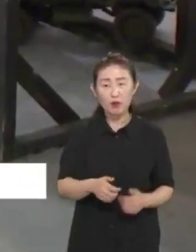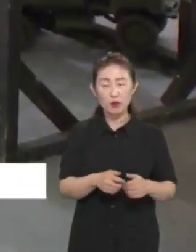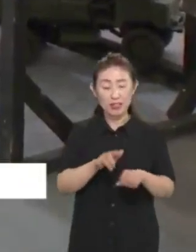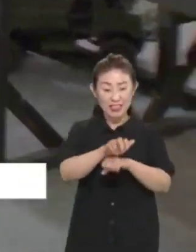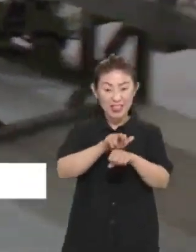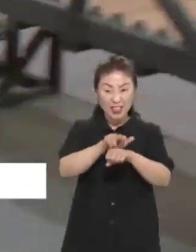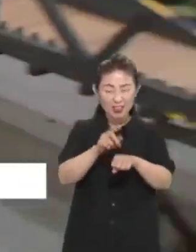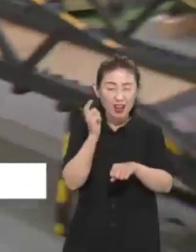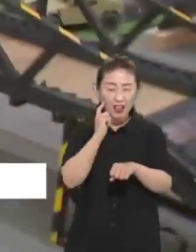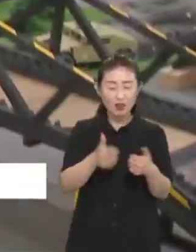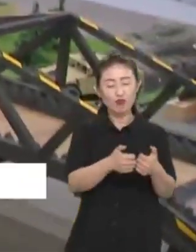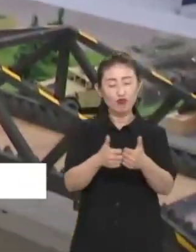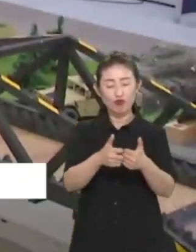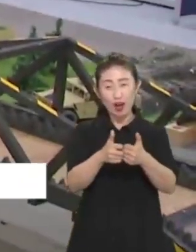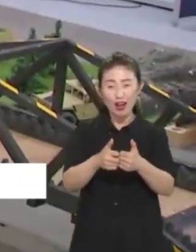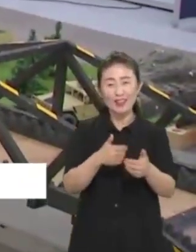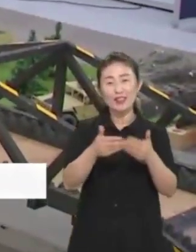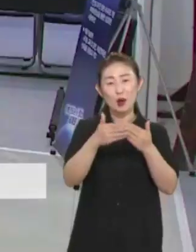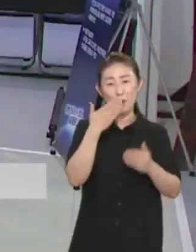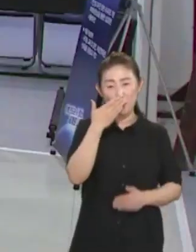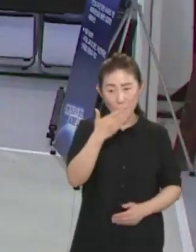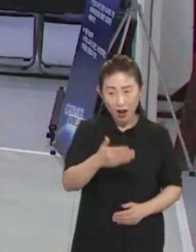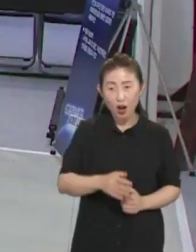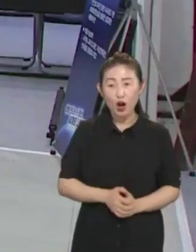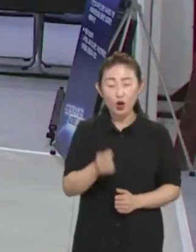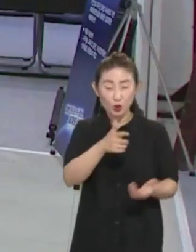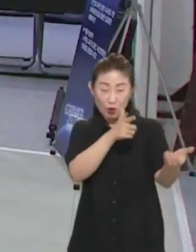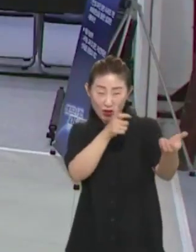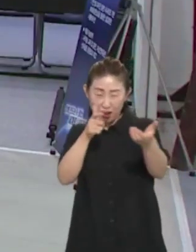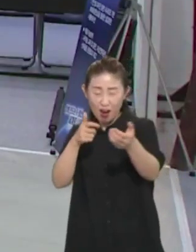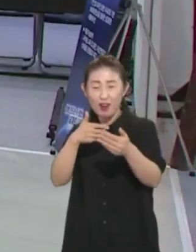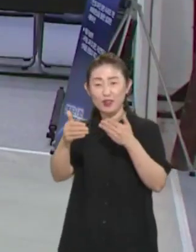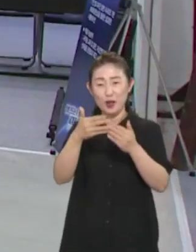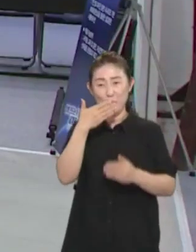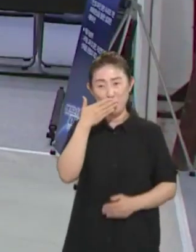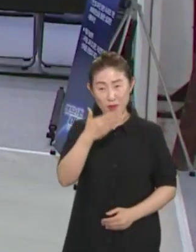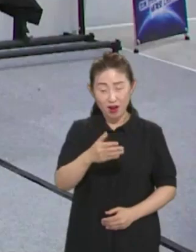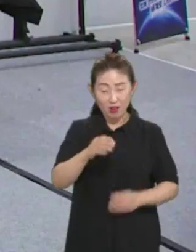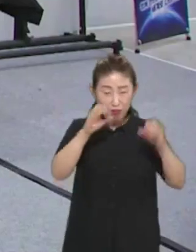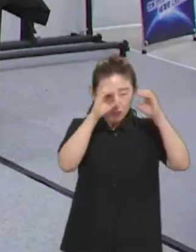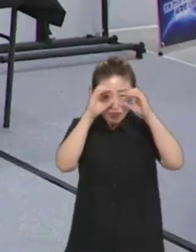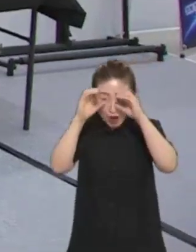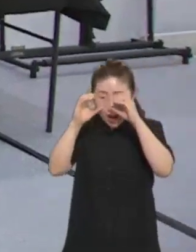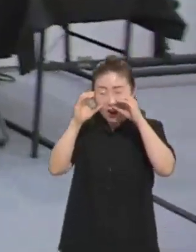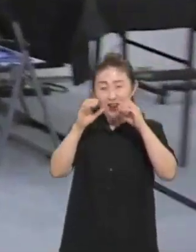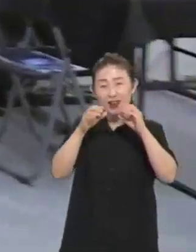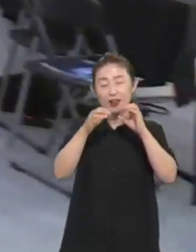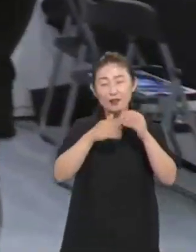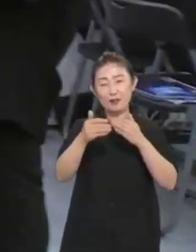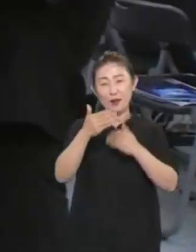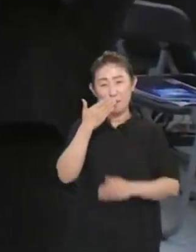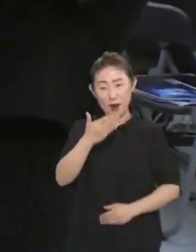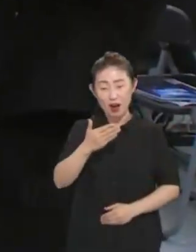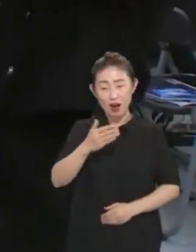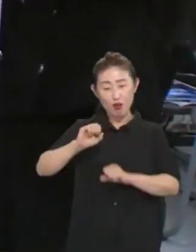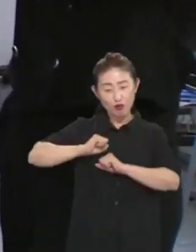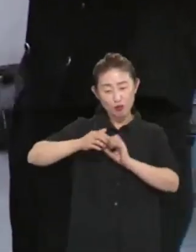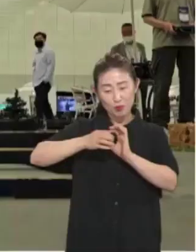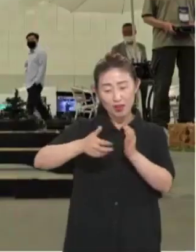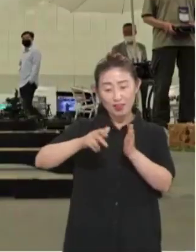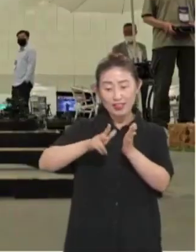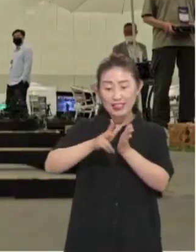탱크를 조종하는 RC 체험을 비롯해 밀리터리 사격 체험과 VR존 등을 통해 국방산업을 더 가까이 느껴볼